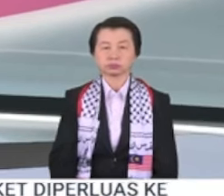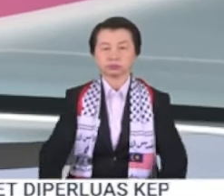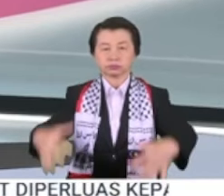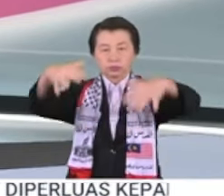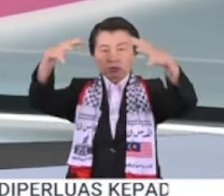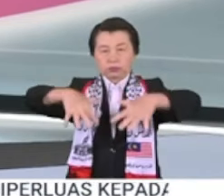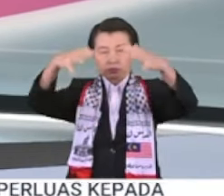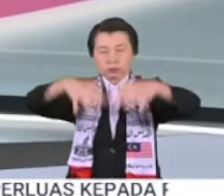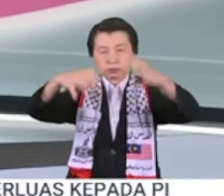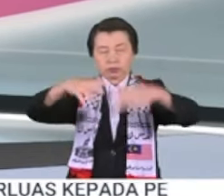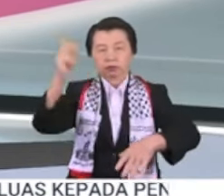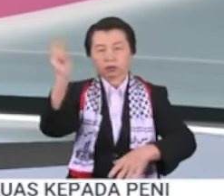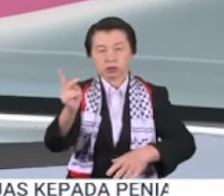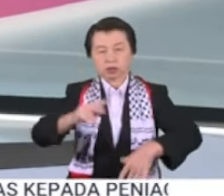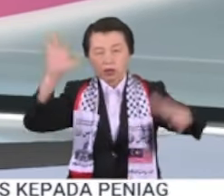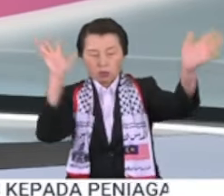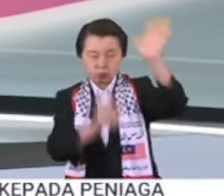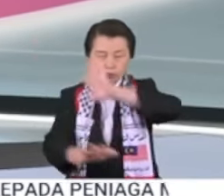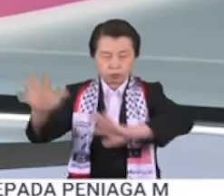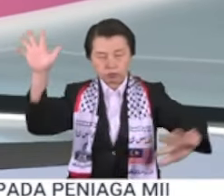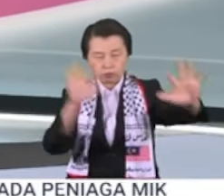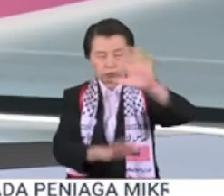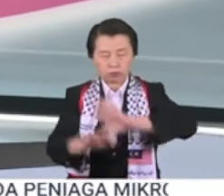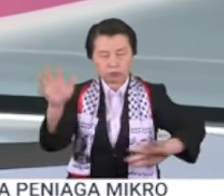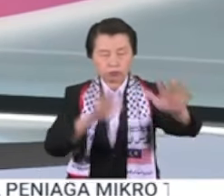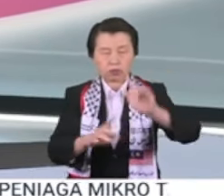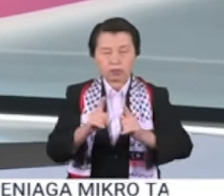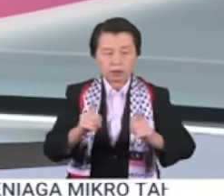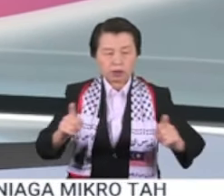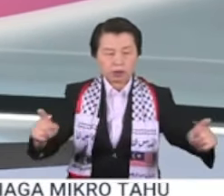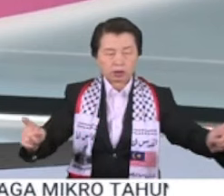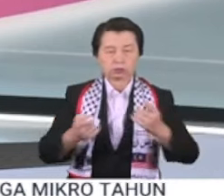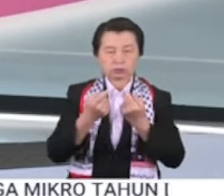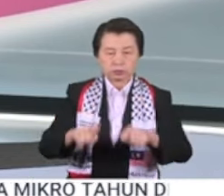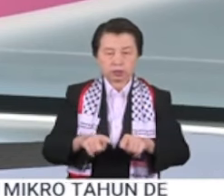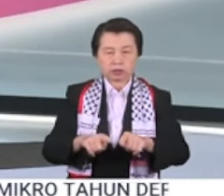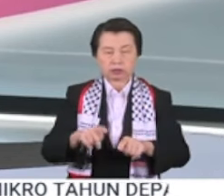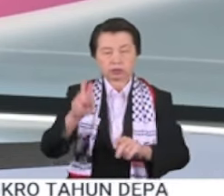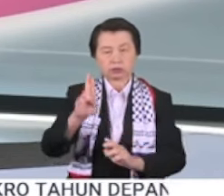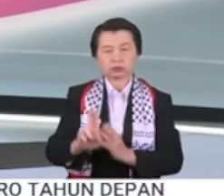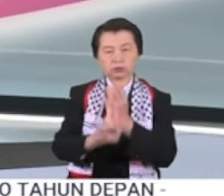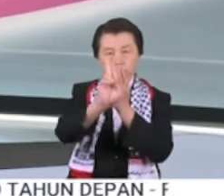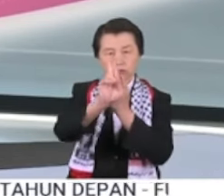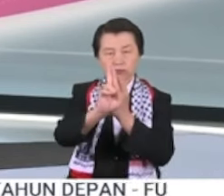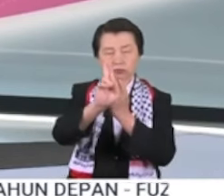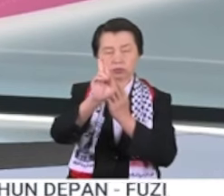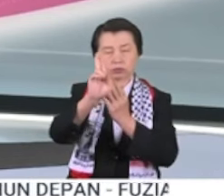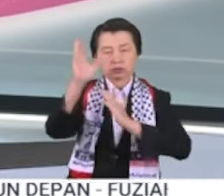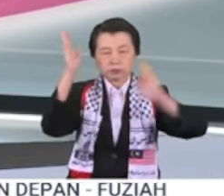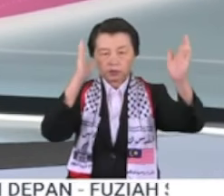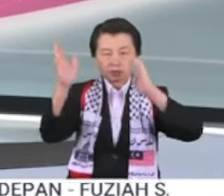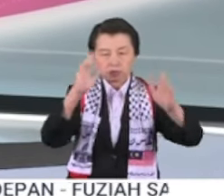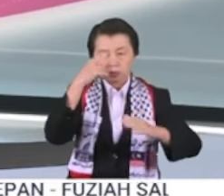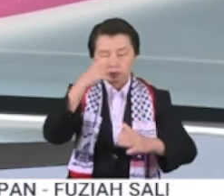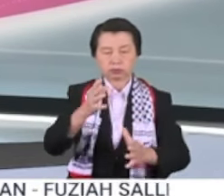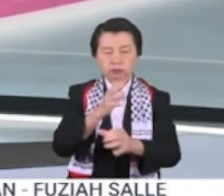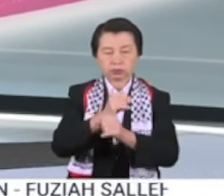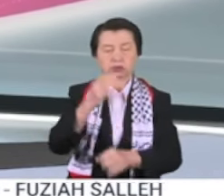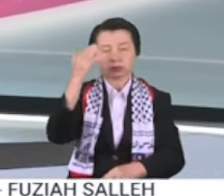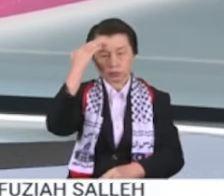Hujan lebat, ribut putih berserta angin kencang dalam tempoh lebih panjang dijangka berlaku di negeri utara Semenanjung Malaysia. Untuk